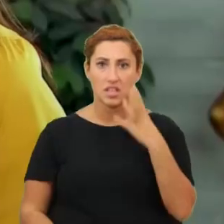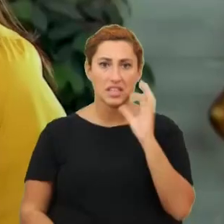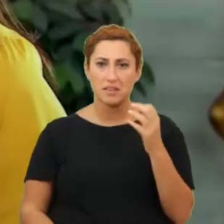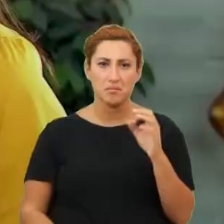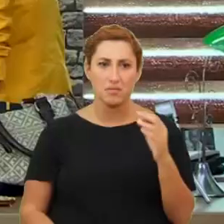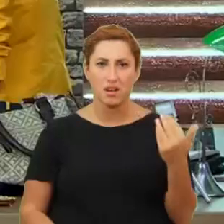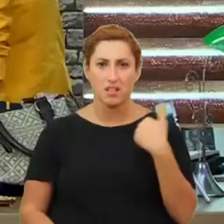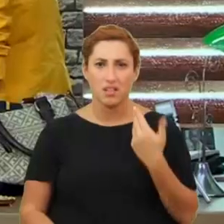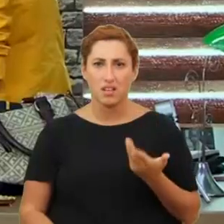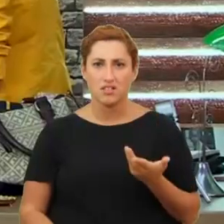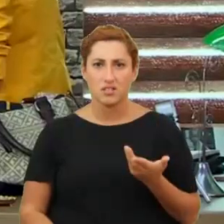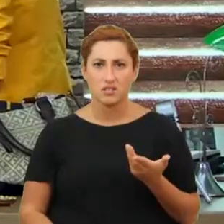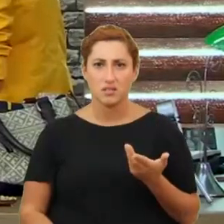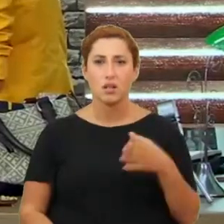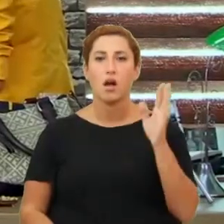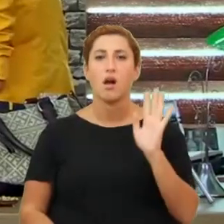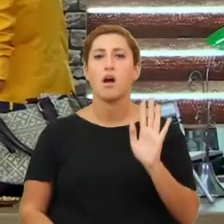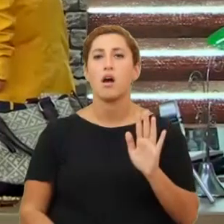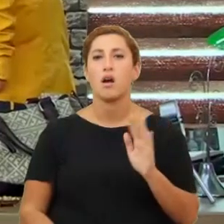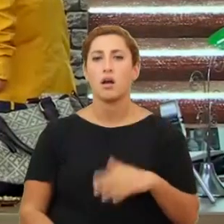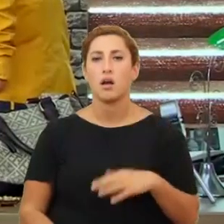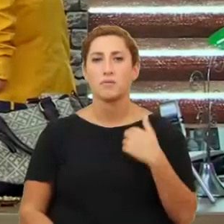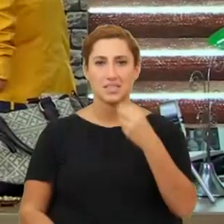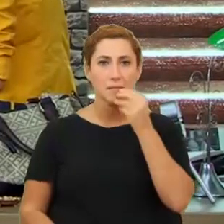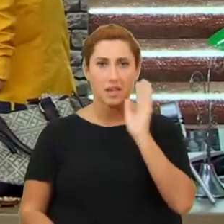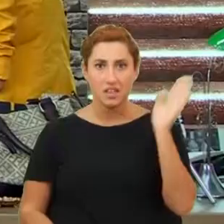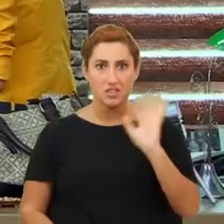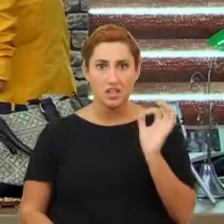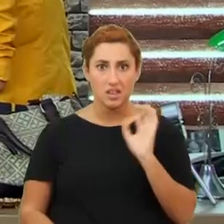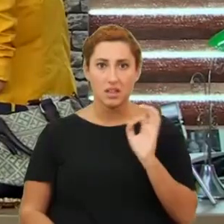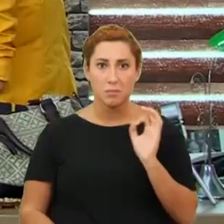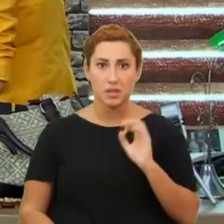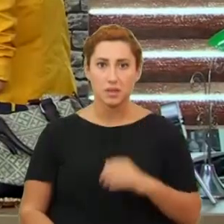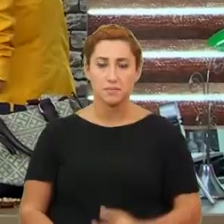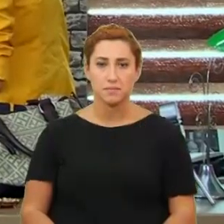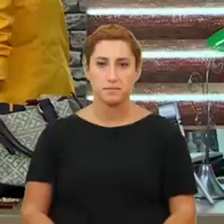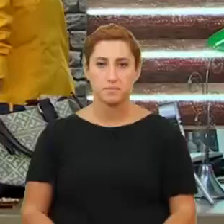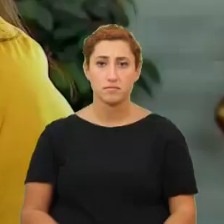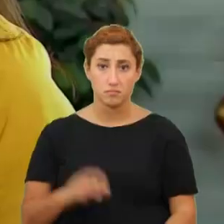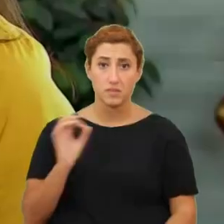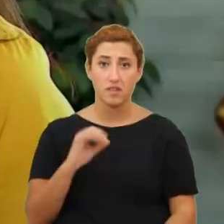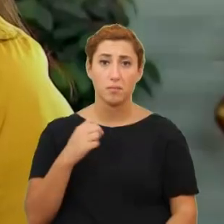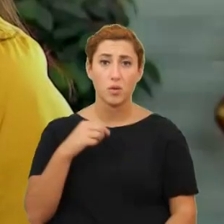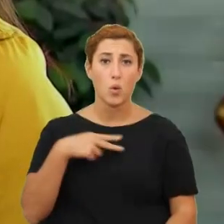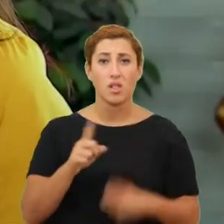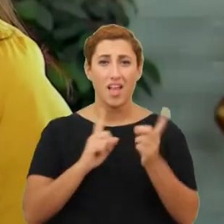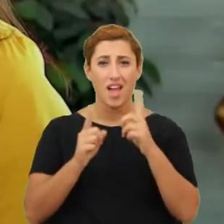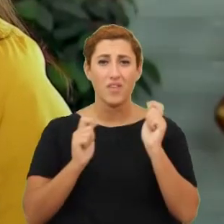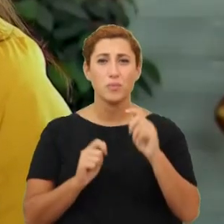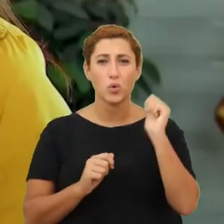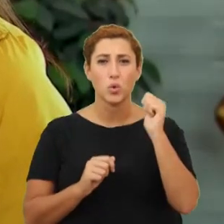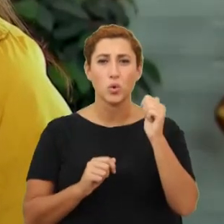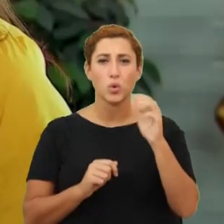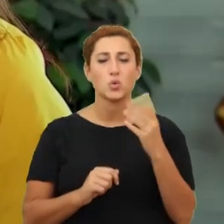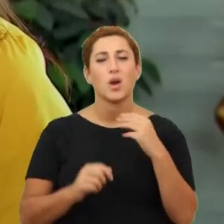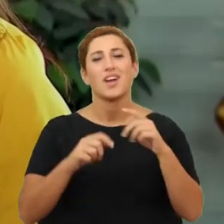Kime katılıyorsun? Aa biz yemeğe çıkacaktık değil mi? Evet, bana yol tarif ettiğin gün bir